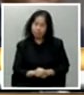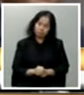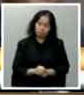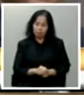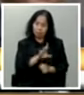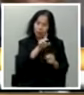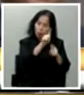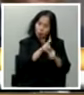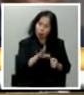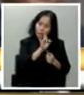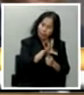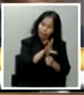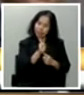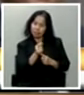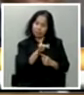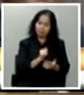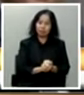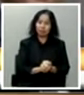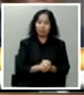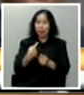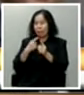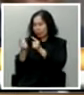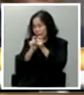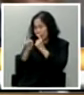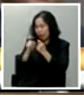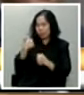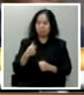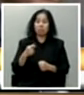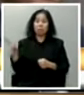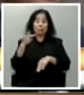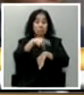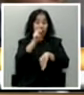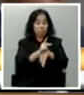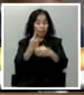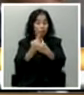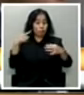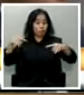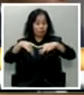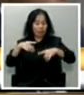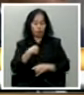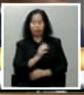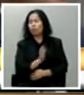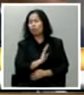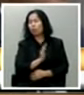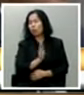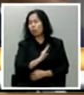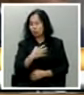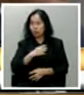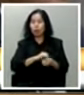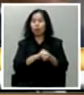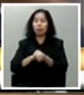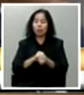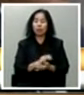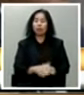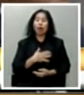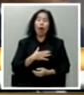รือไม่ปรึกษาหารือกันครับท่านประธานวิปท่านผู้นำฝ่ายค้านเองบอกว่าอย่าเลยเราอยากให้สภาเราไปด้วยดีแทน